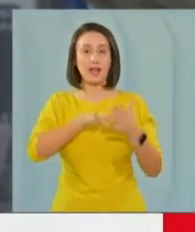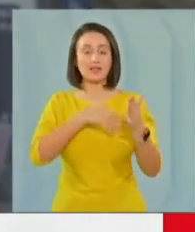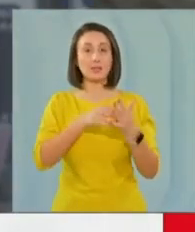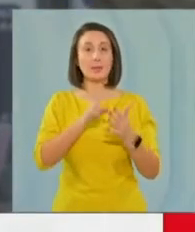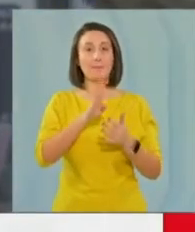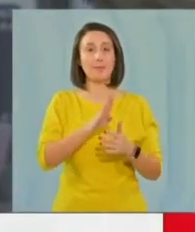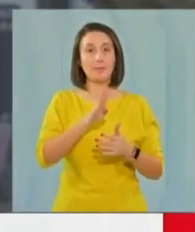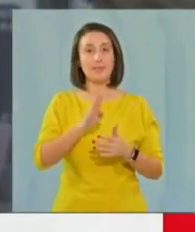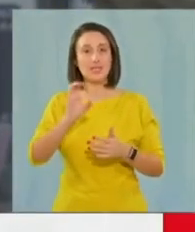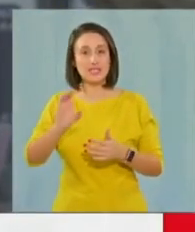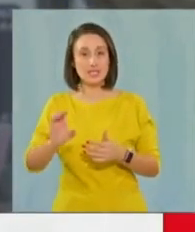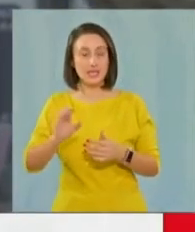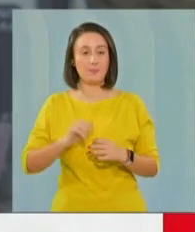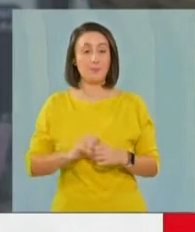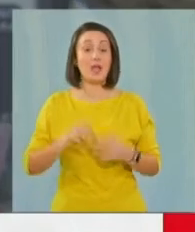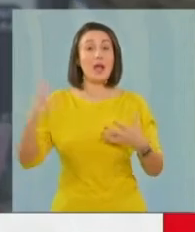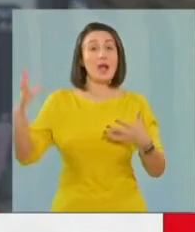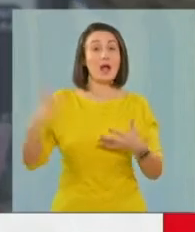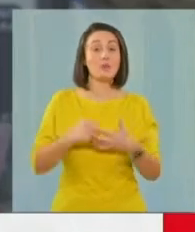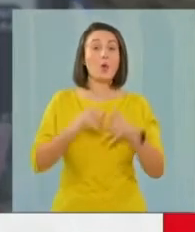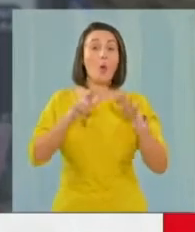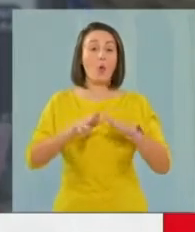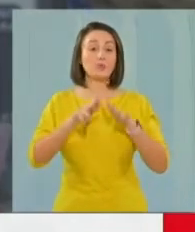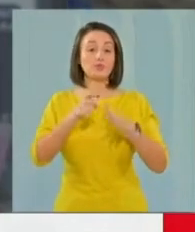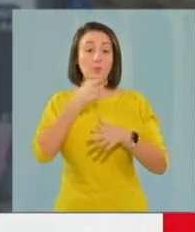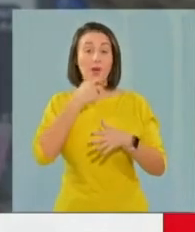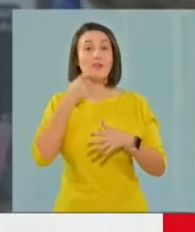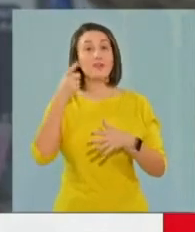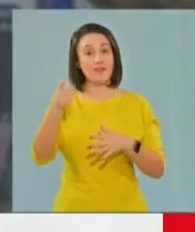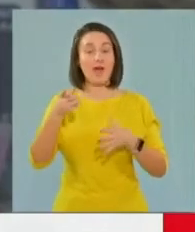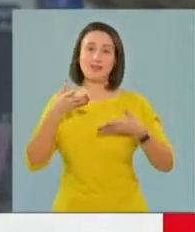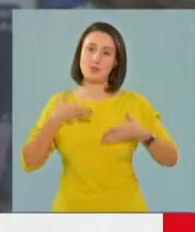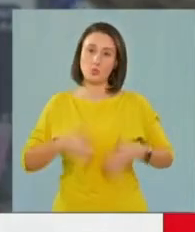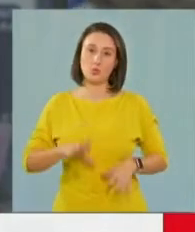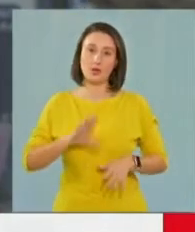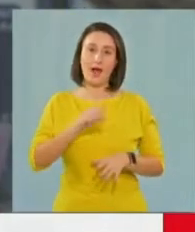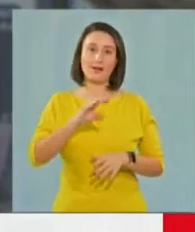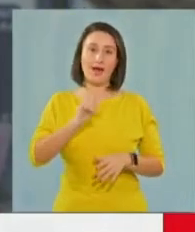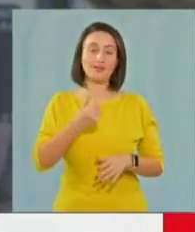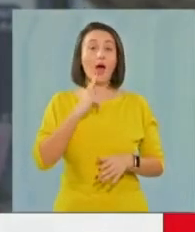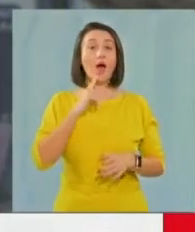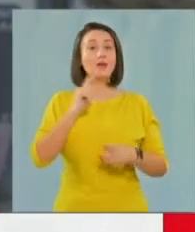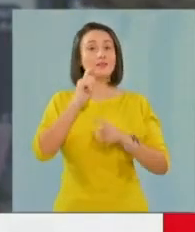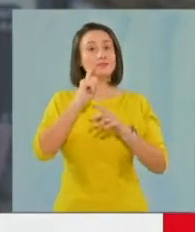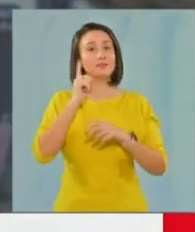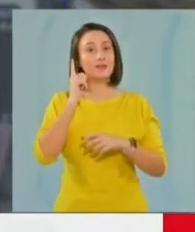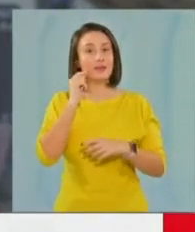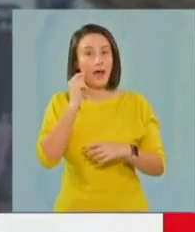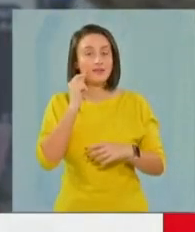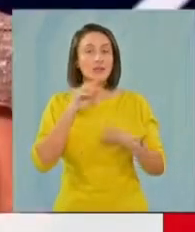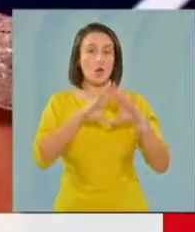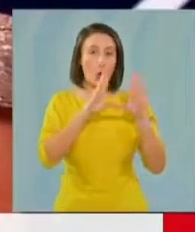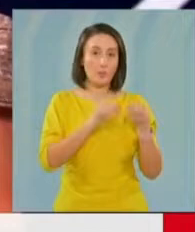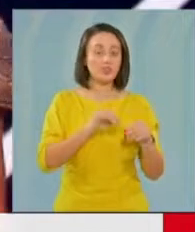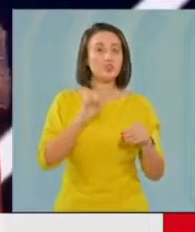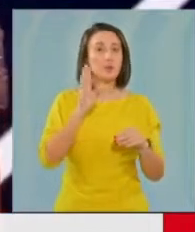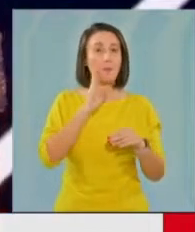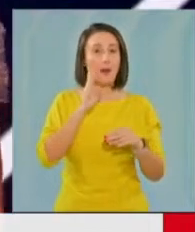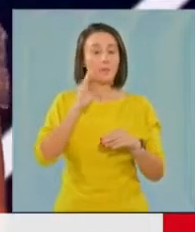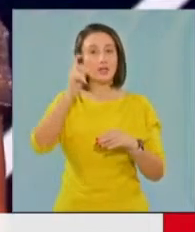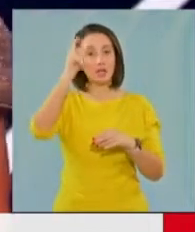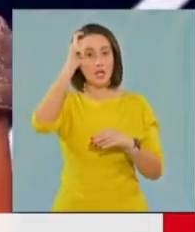Campioană la US Open la doar 18 ani, Emma Răducanu este născută în Canada dintr-un tată român și o mamă chineză.